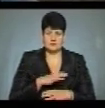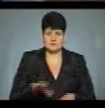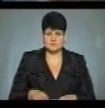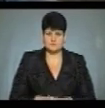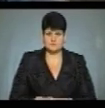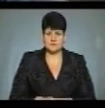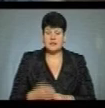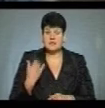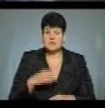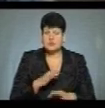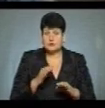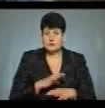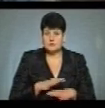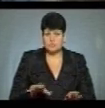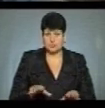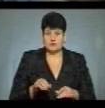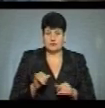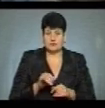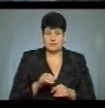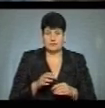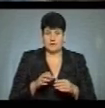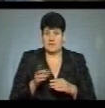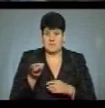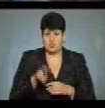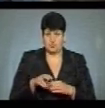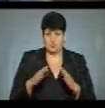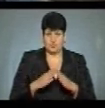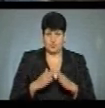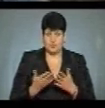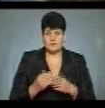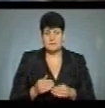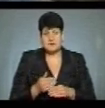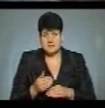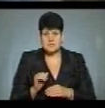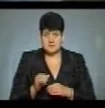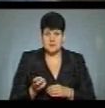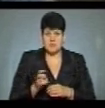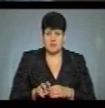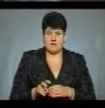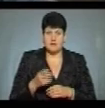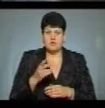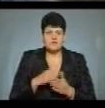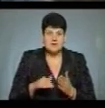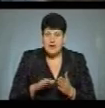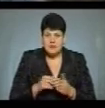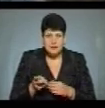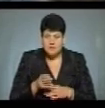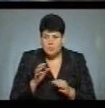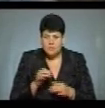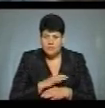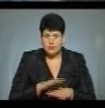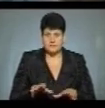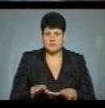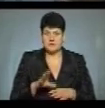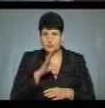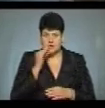раніше ніколи не було? Ні, він ніколи такого не було, щоб він на ніж не прийшов додому. Він пізніше, може пізніше дитина могла прийти, але щоб взагалі не прийти, такого не було. Ми цілу